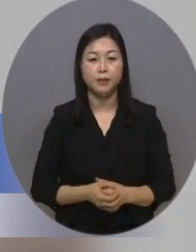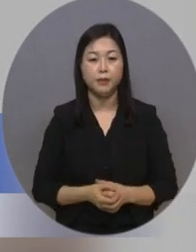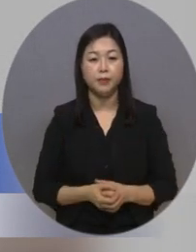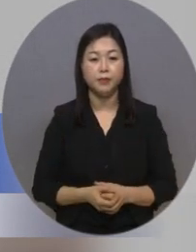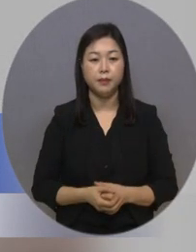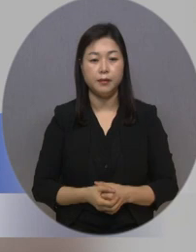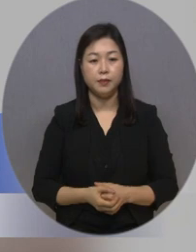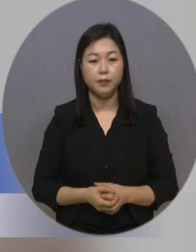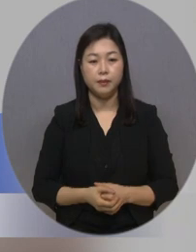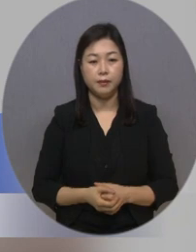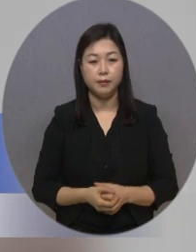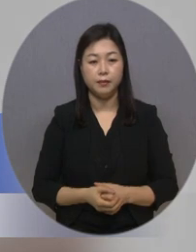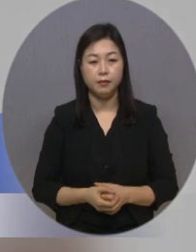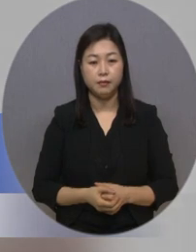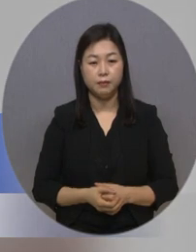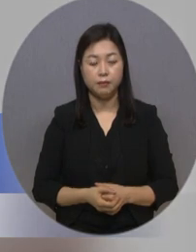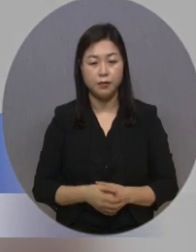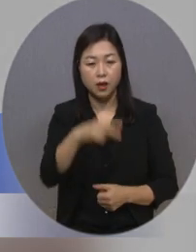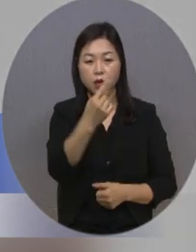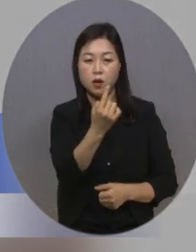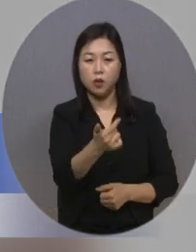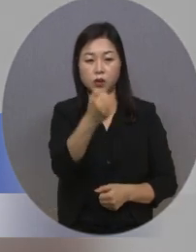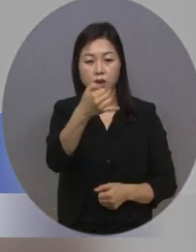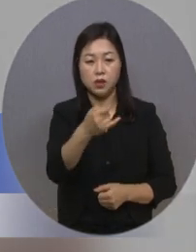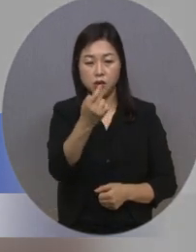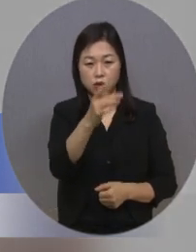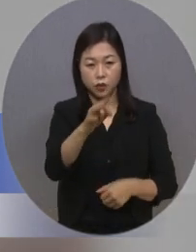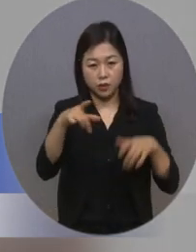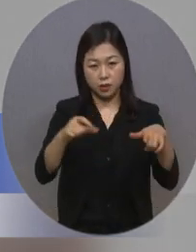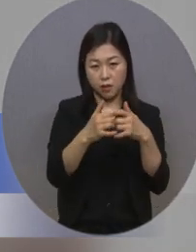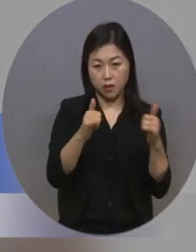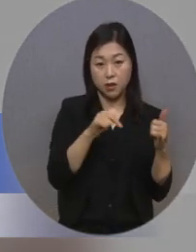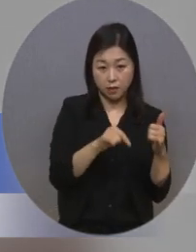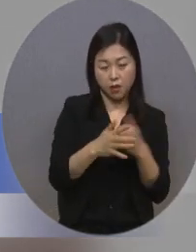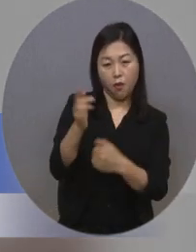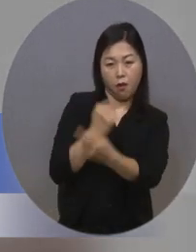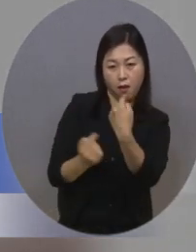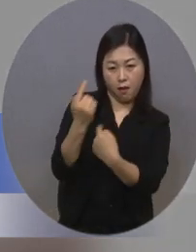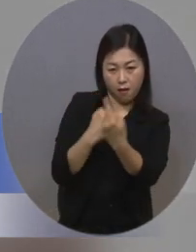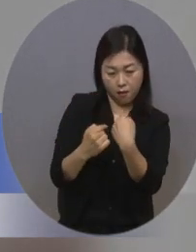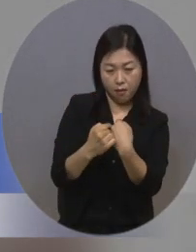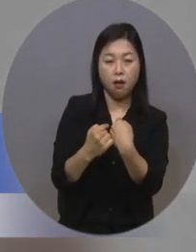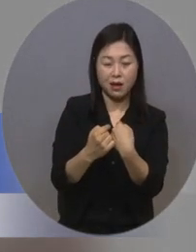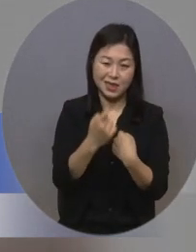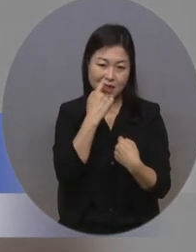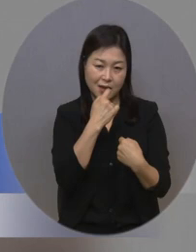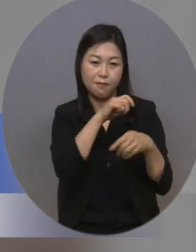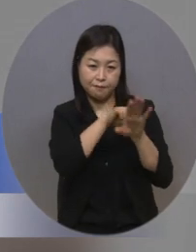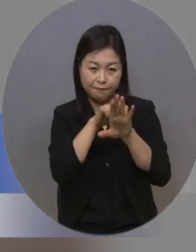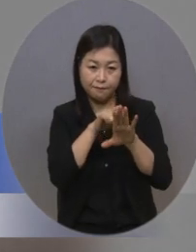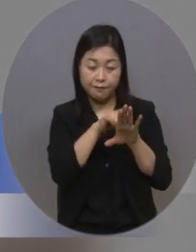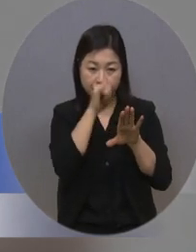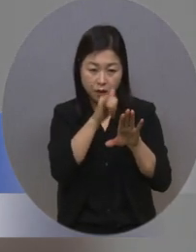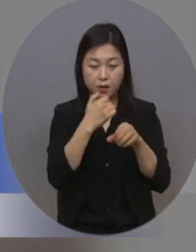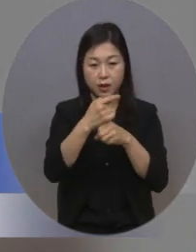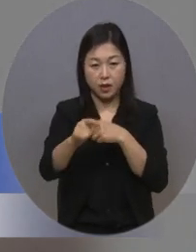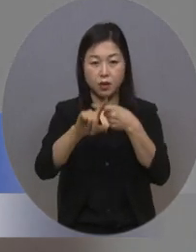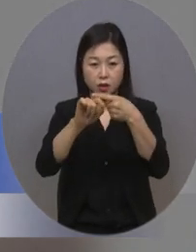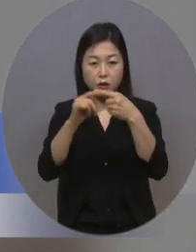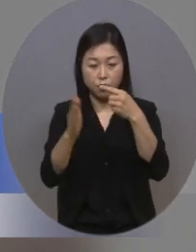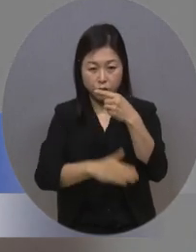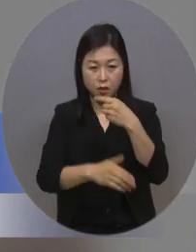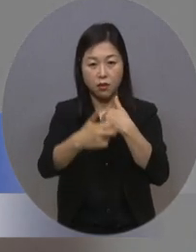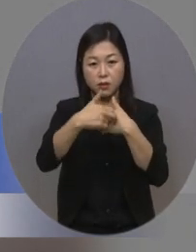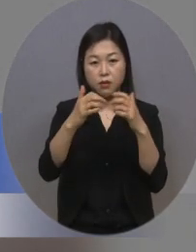소식입니다. 서울시는 우선 돈이동 주민을 대상으로 진료를 시작하는 가운데 내년 1월부터는 의료진이